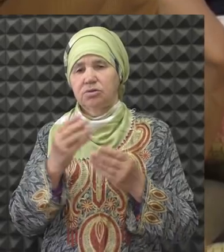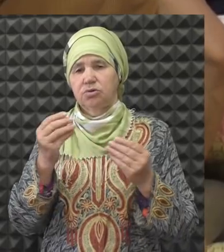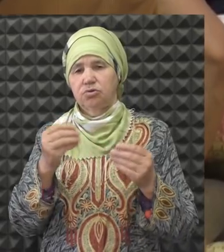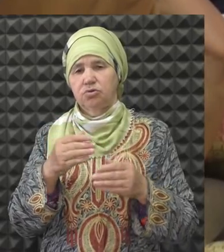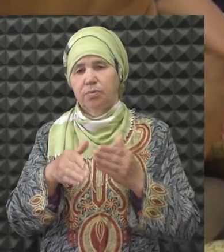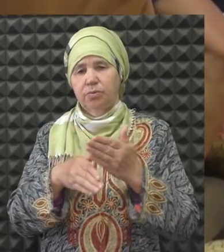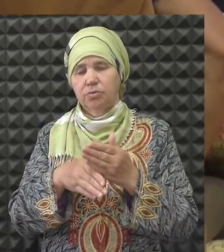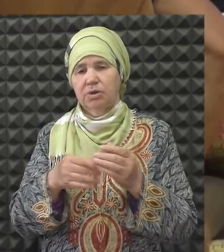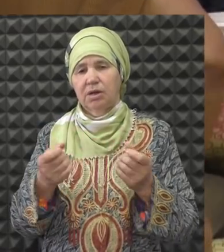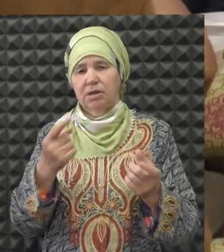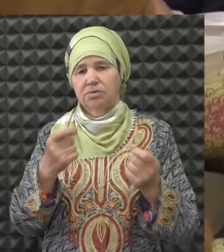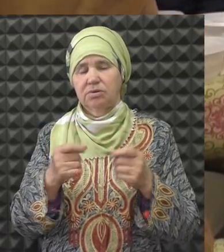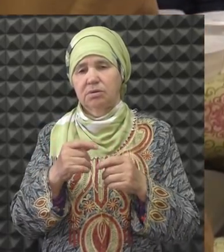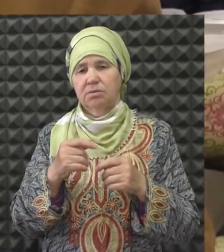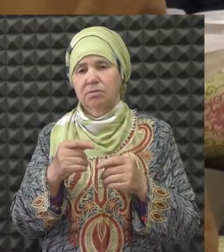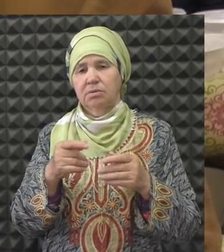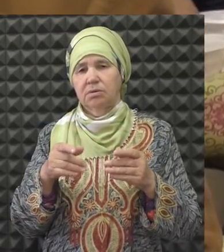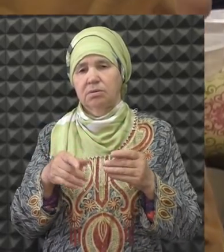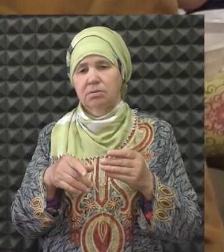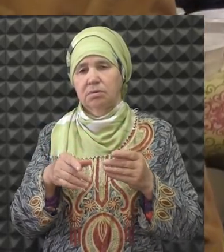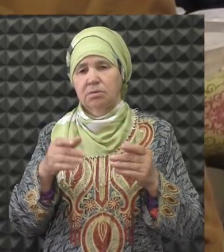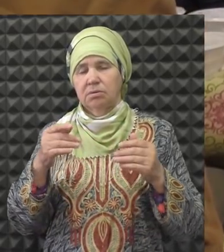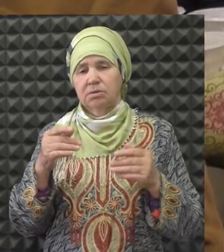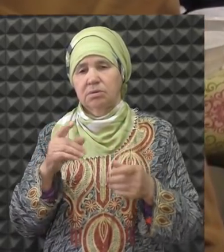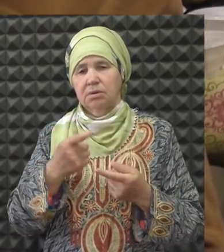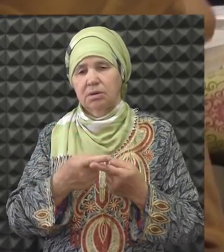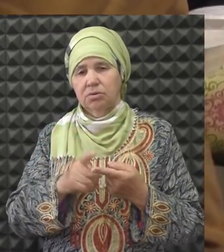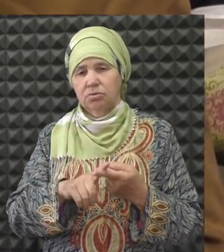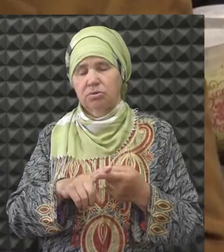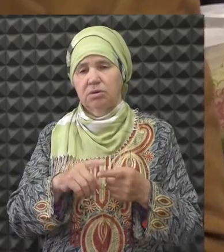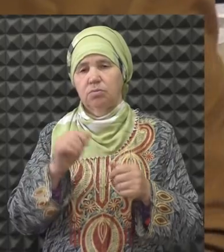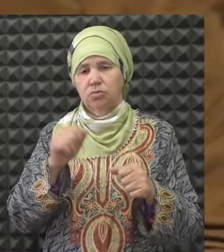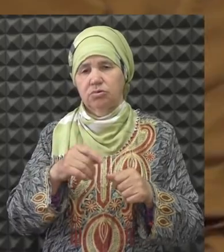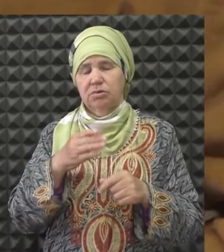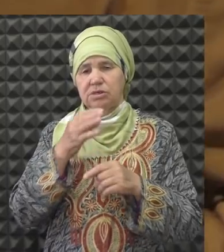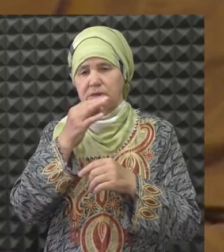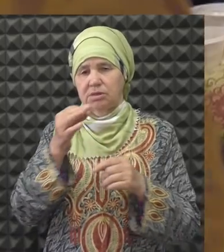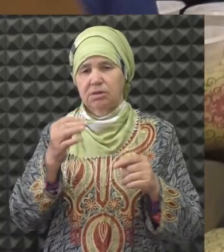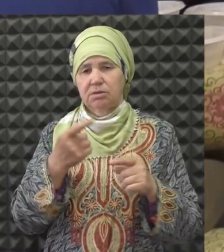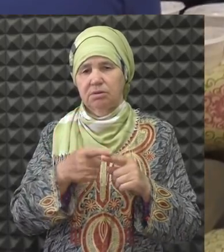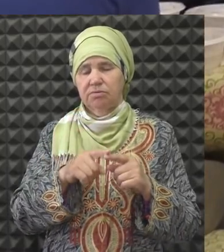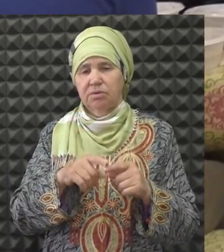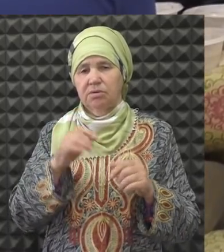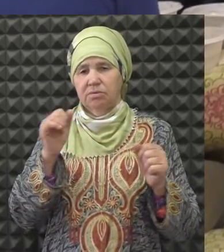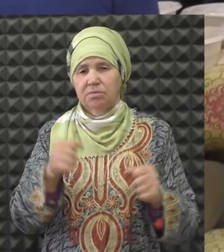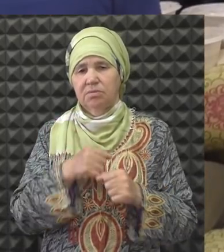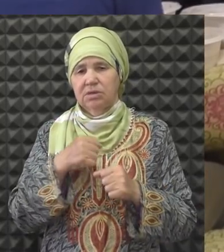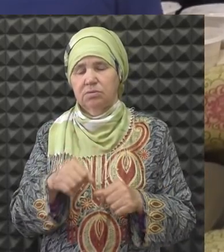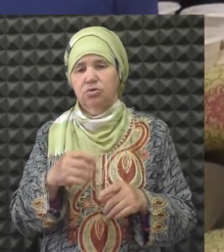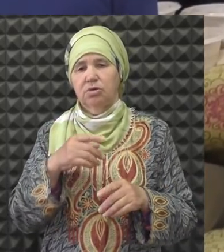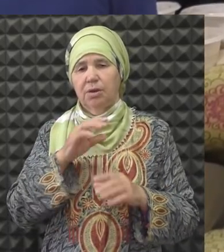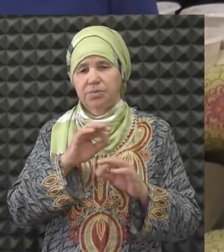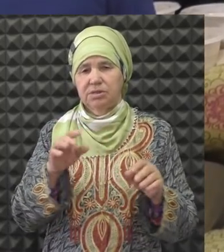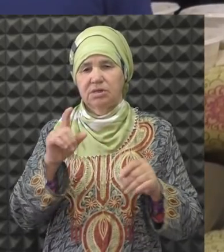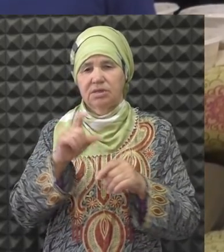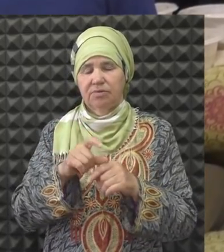сейчас уже и помощь оказывается со стороны государства определенной есть, администрации города, Аллах Рахмет Джауса Наларга, и от простых